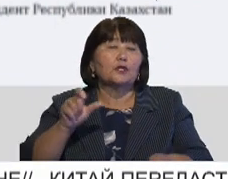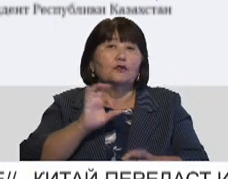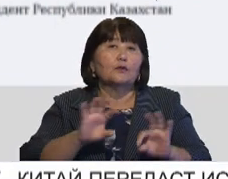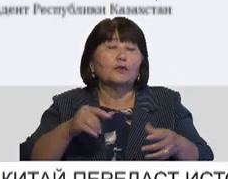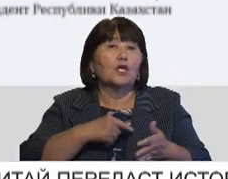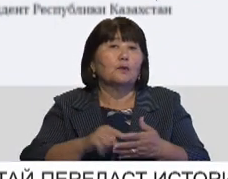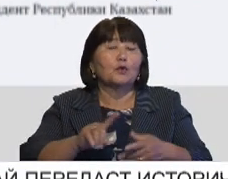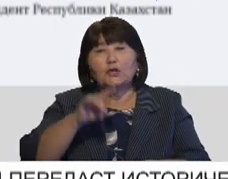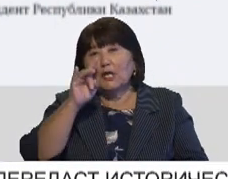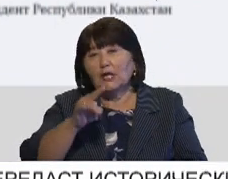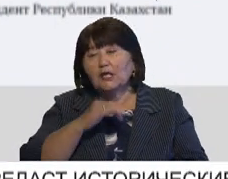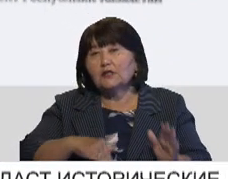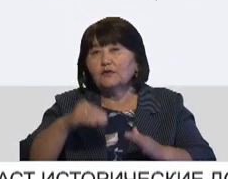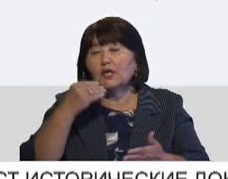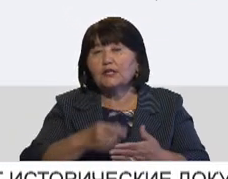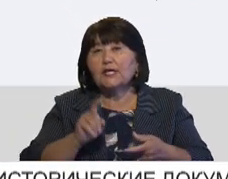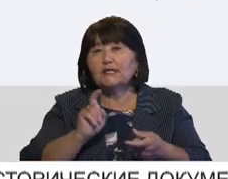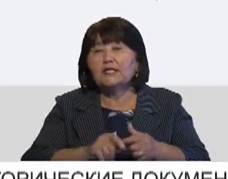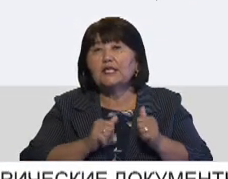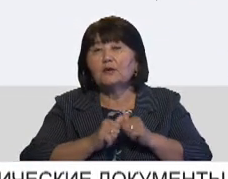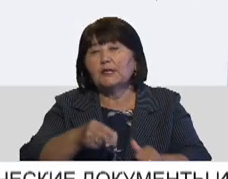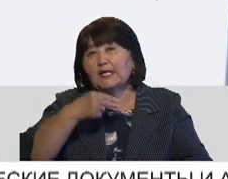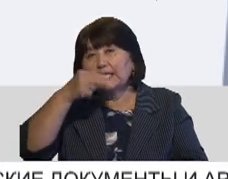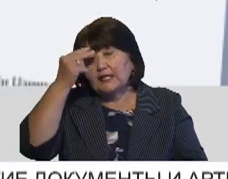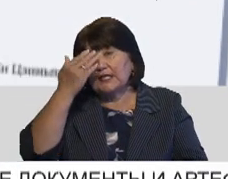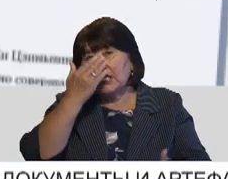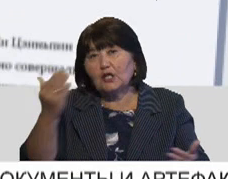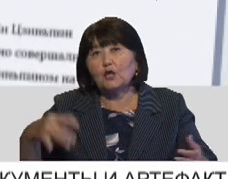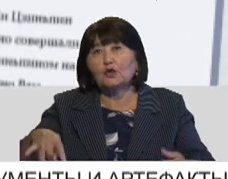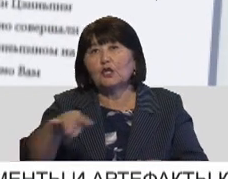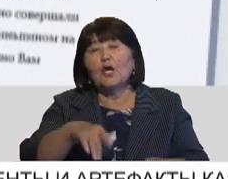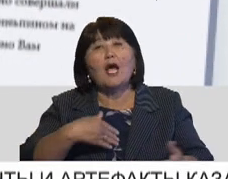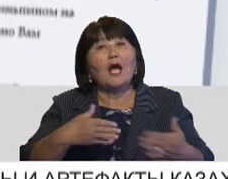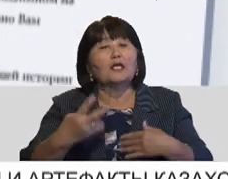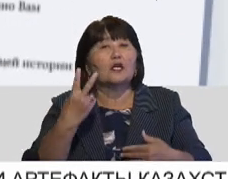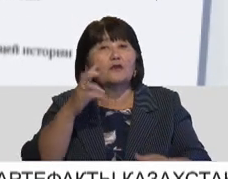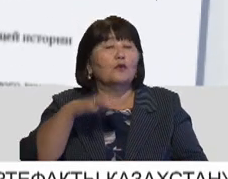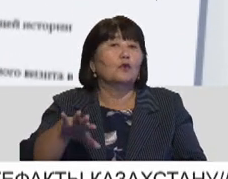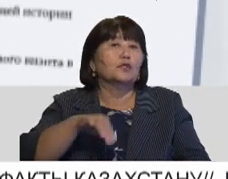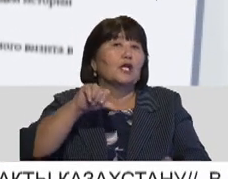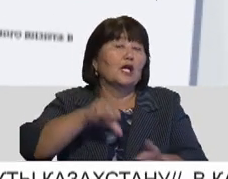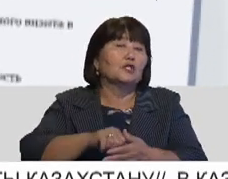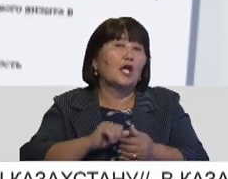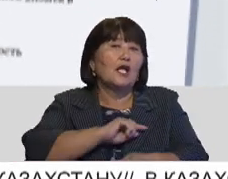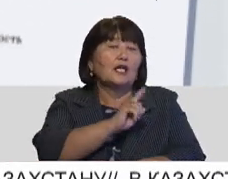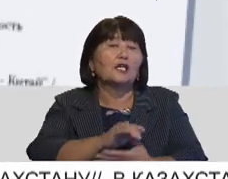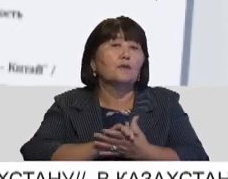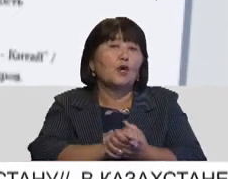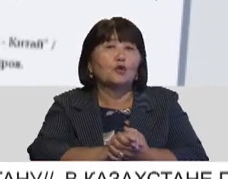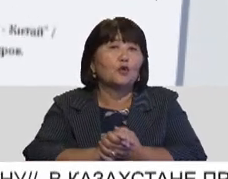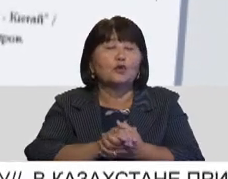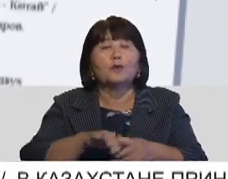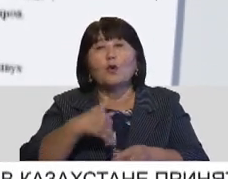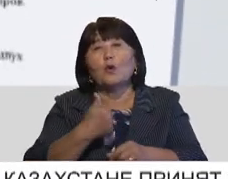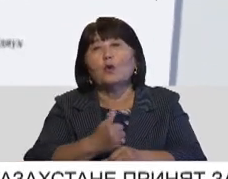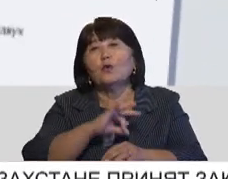интервью подчеркнул что Казахстан высоко ценит тесное партнёрство с китайской народной республикой отношения двух стран основаны на Крепких узах Дружбы общей